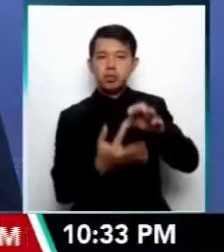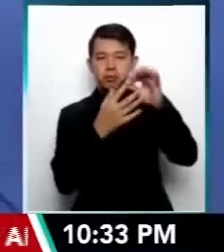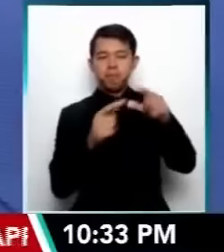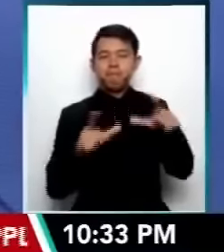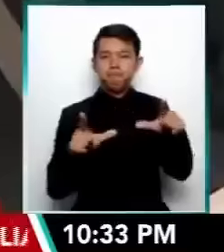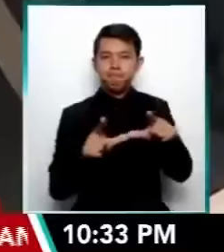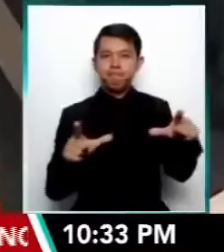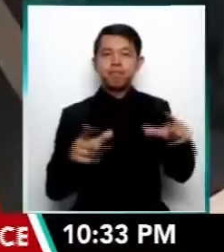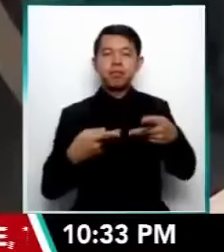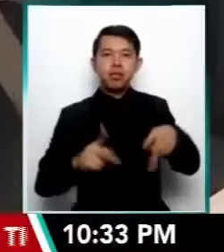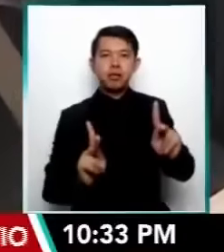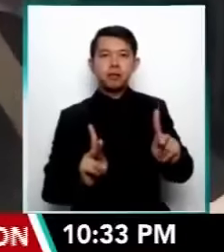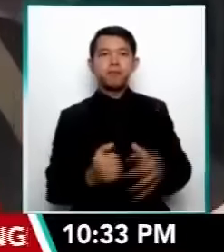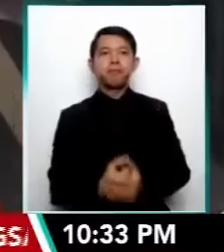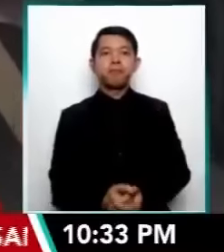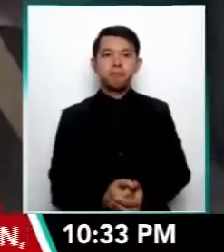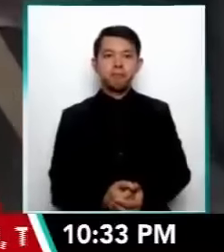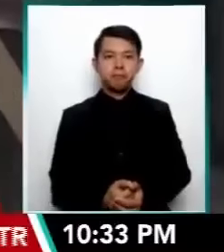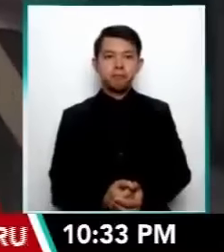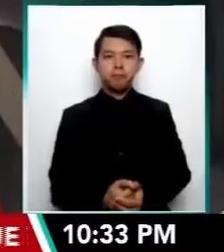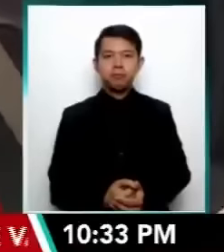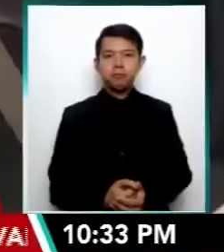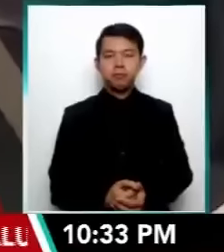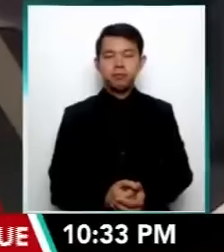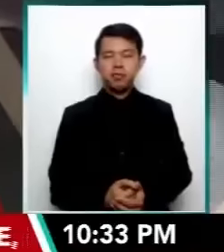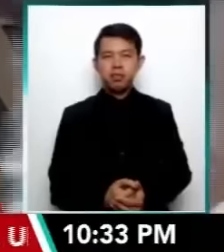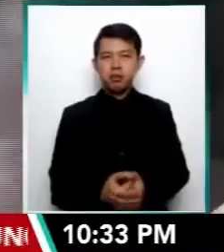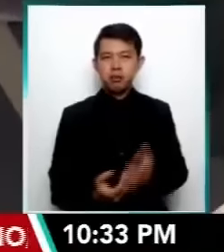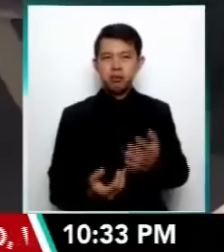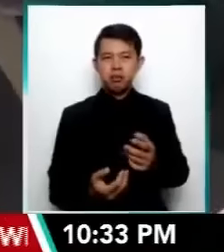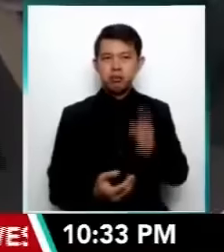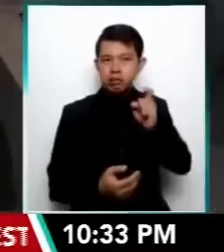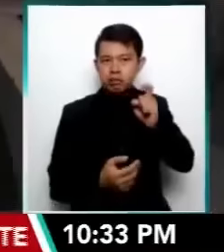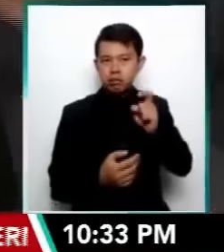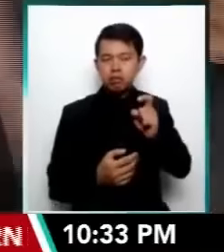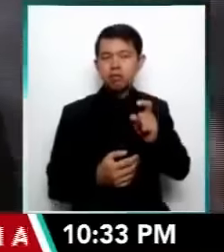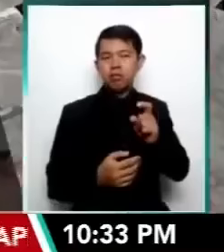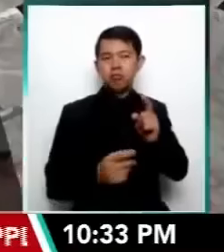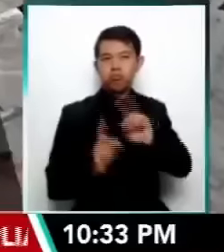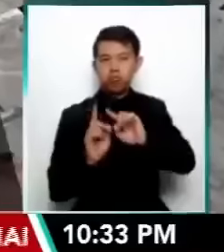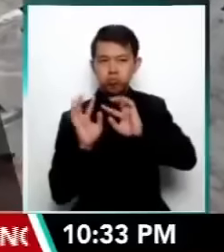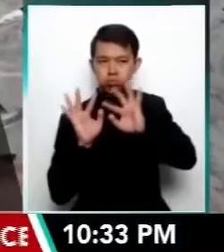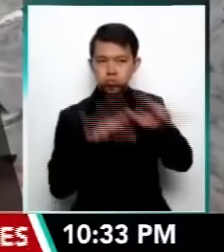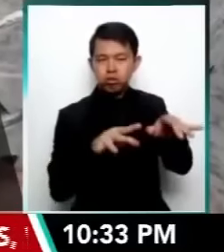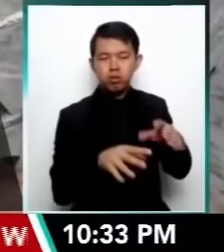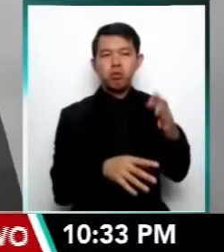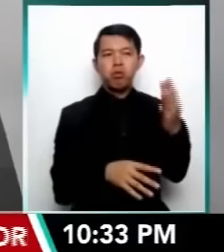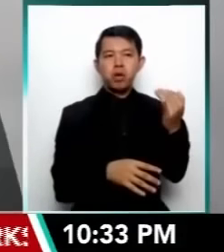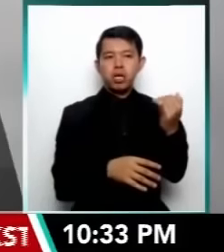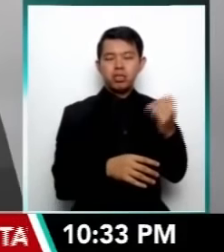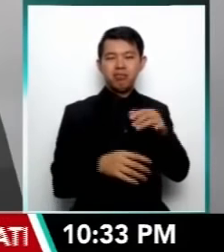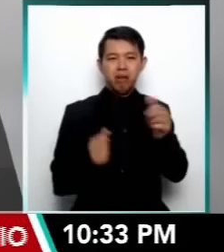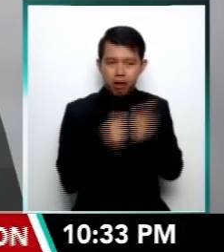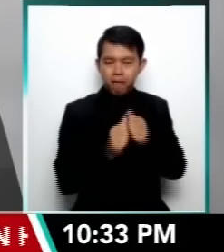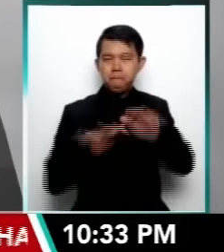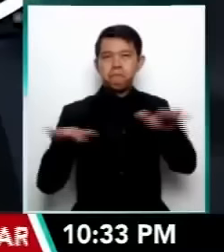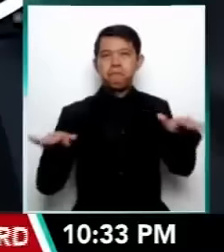Walang masakyan. Pag mga bulan, magabilisan nila, hindi makaani. Kasi mga bata . Kahapon naman, 10 modern jeepney na bumiyahe